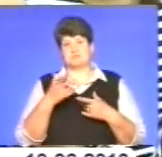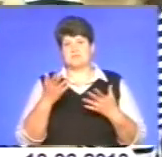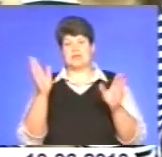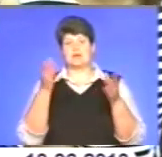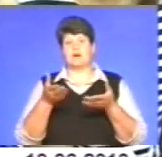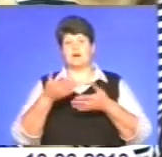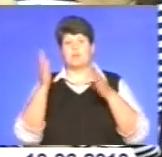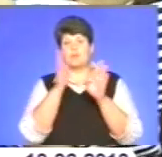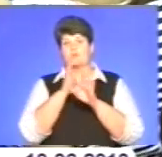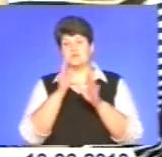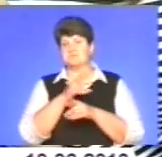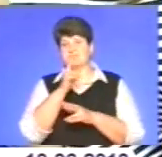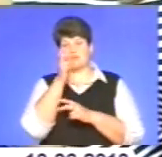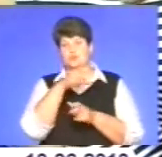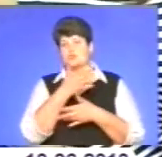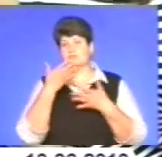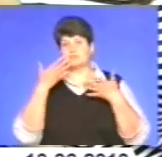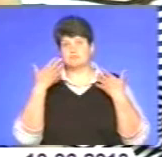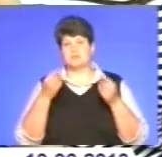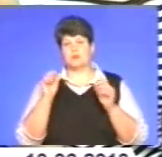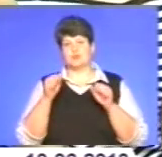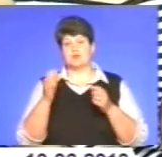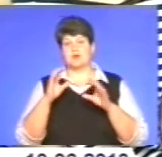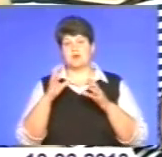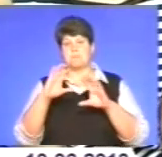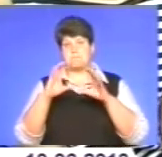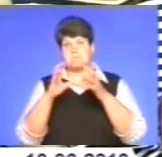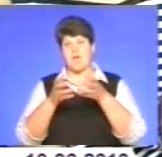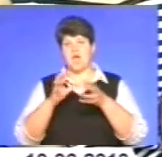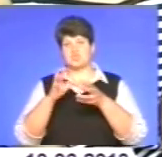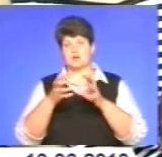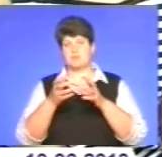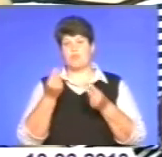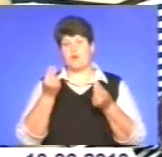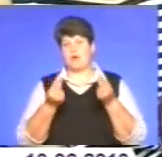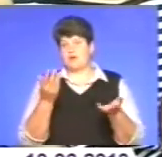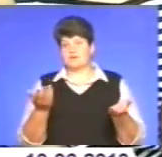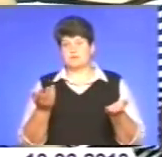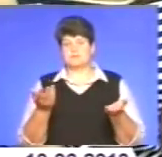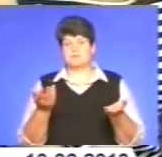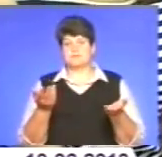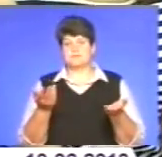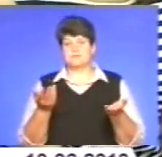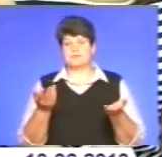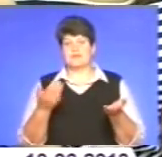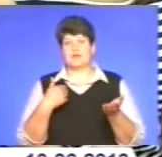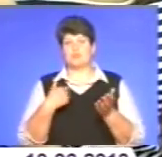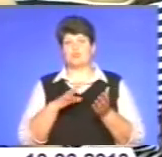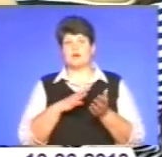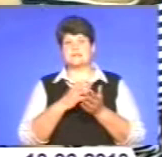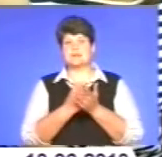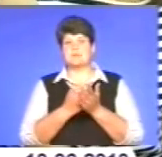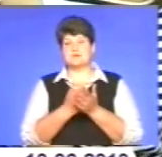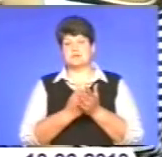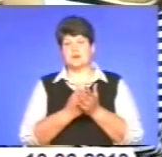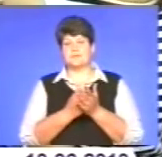весело проводити час. Можна піти м'ячик пограти. Так от. Яка гра найбільше запам'яталася? Я запасна була. Я запасна.